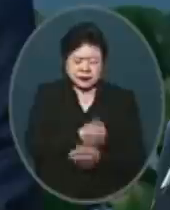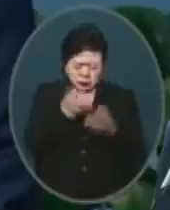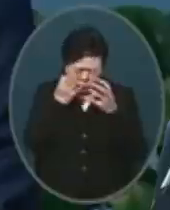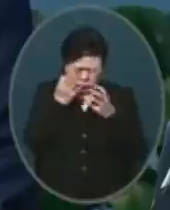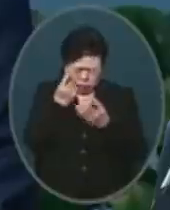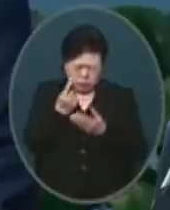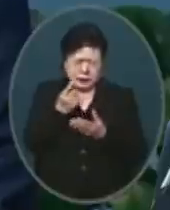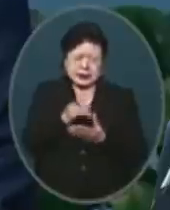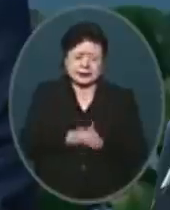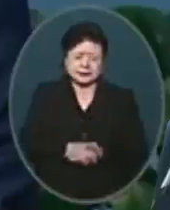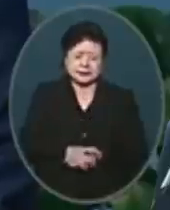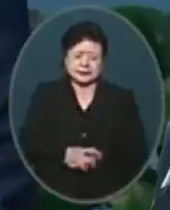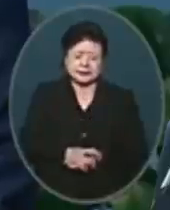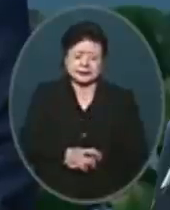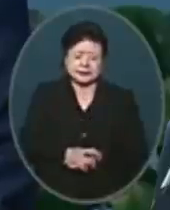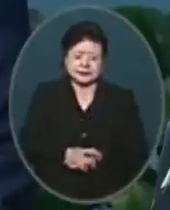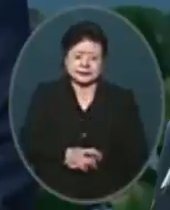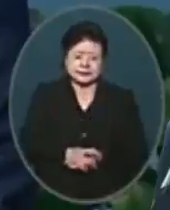고통이 다가온 것입니다.